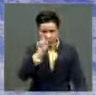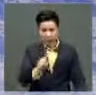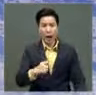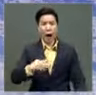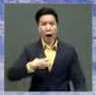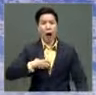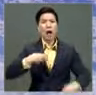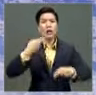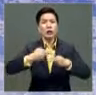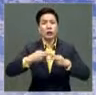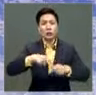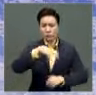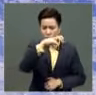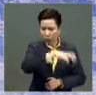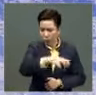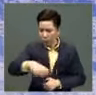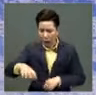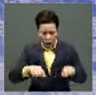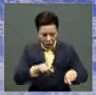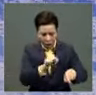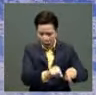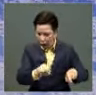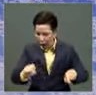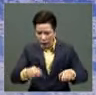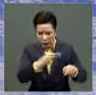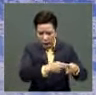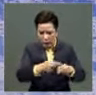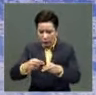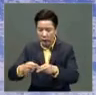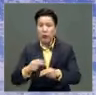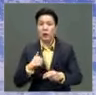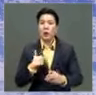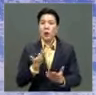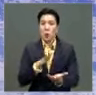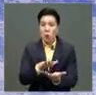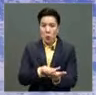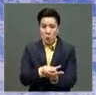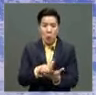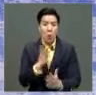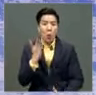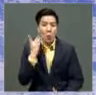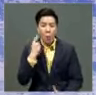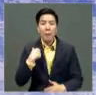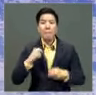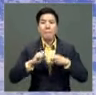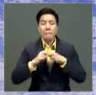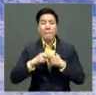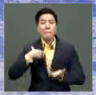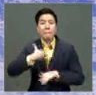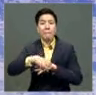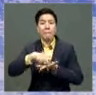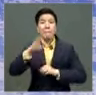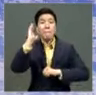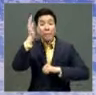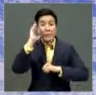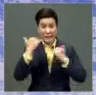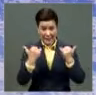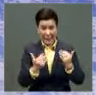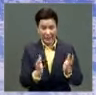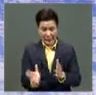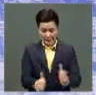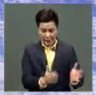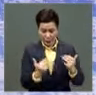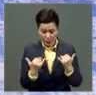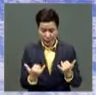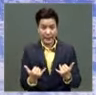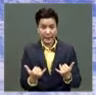พาะสถานที่เฉพาะนะครับก็ต้องขออภัยในเมื่อวานนี้ที่เกิดขึ้นนะครับวันนี้จะขออนุ